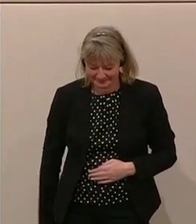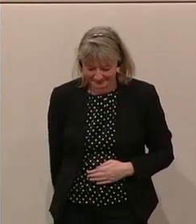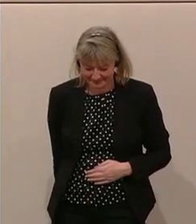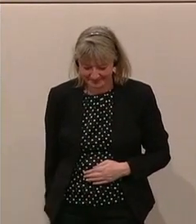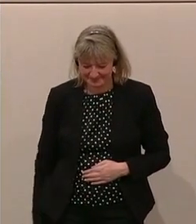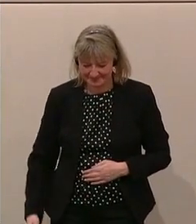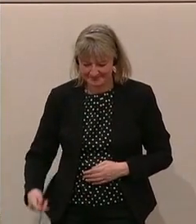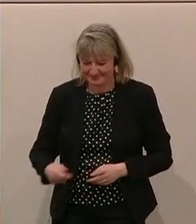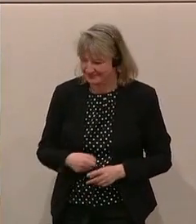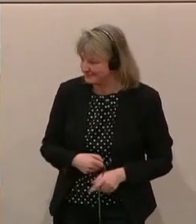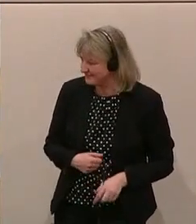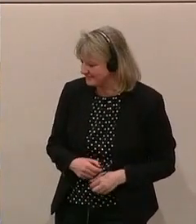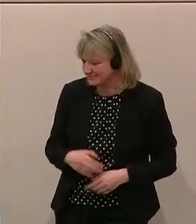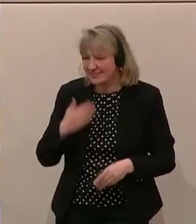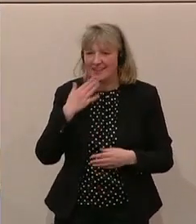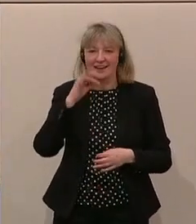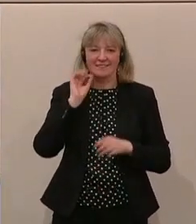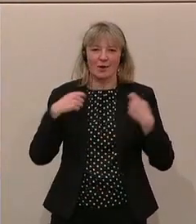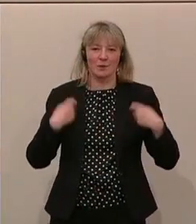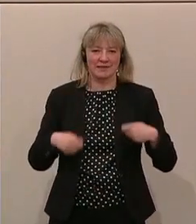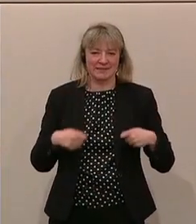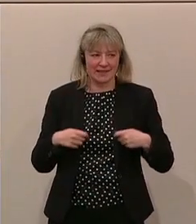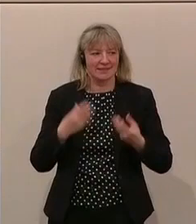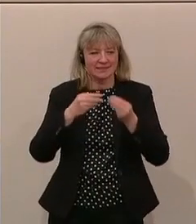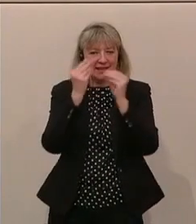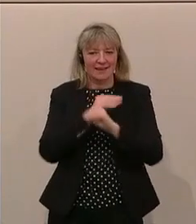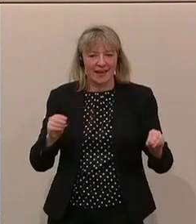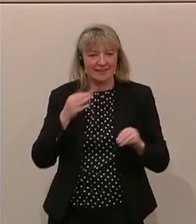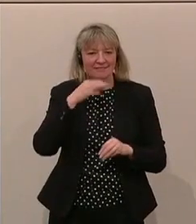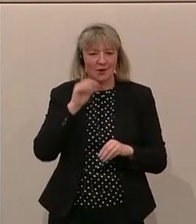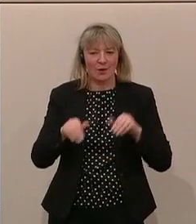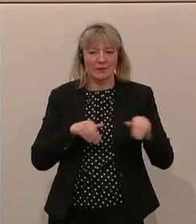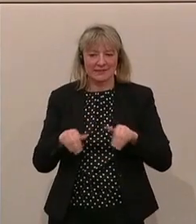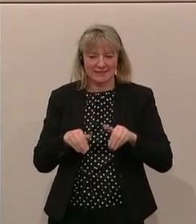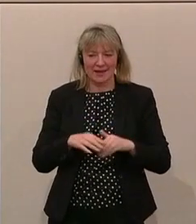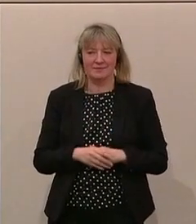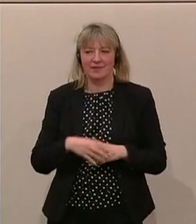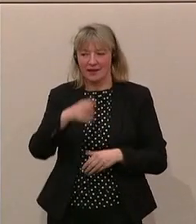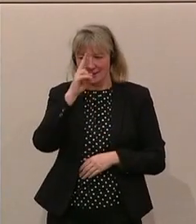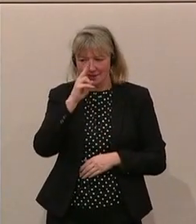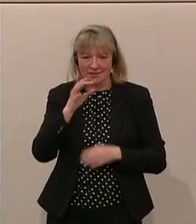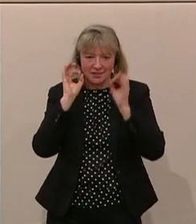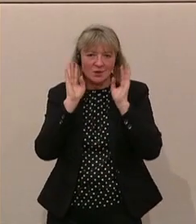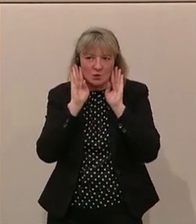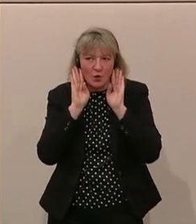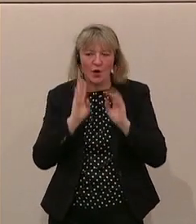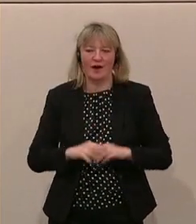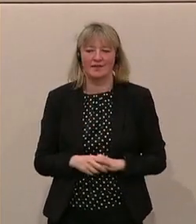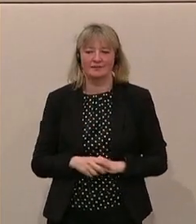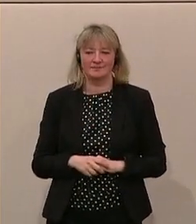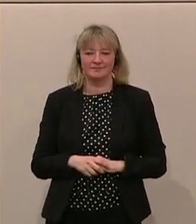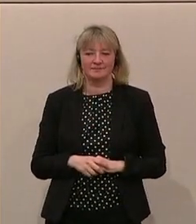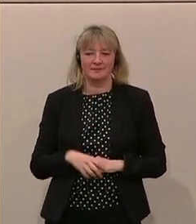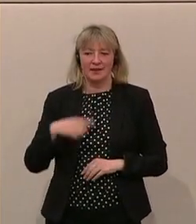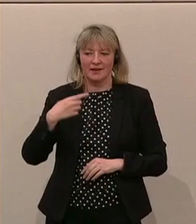Und der nächste Redner kommt von den Freiheitlichen, Peter Schmidlechner. Frau Minister, geschätzte Zuhörer,